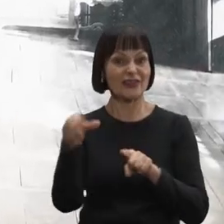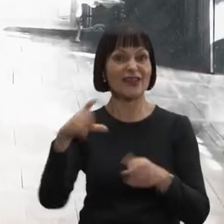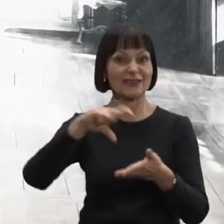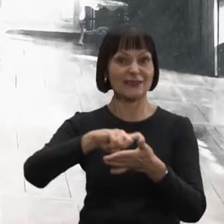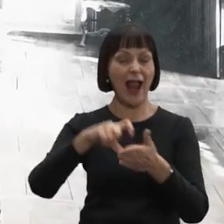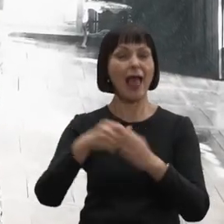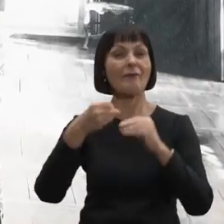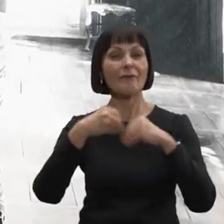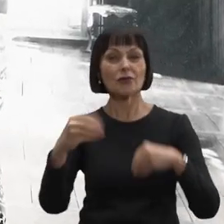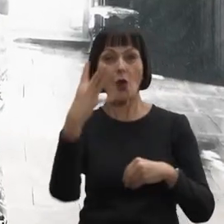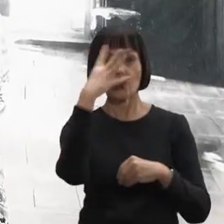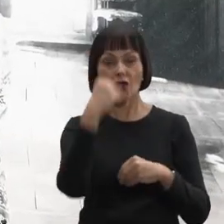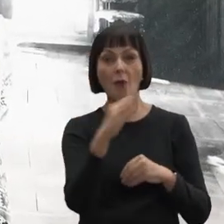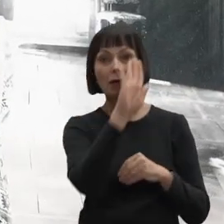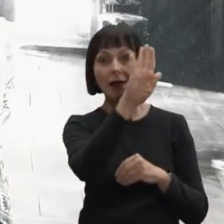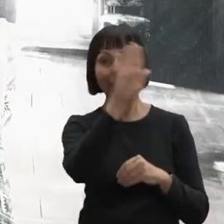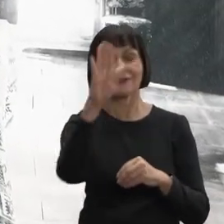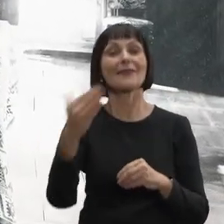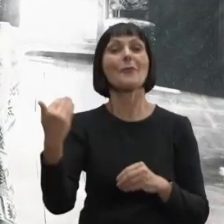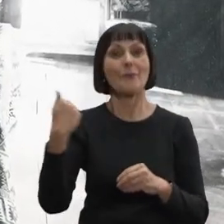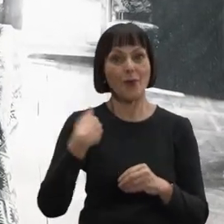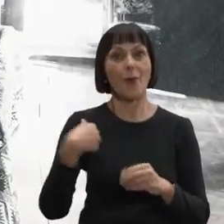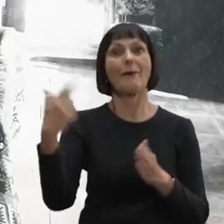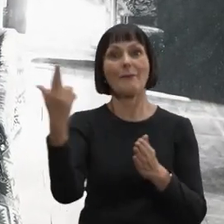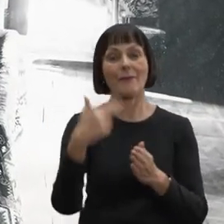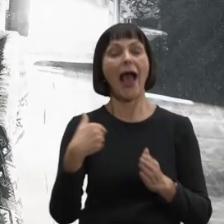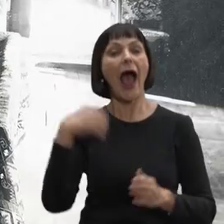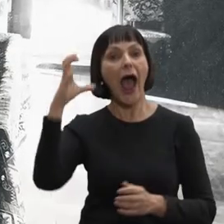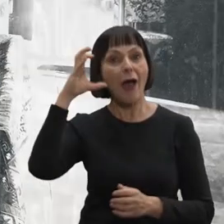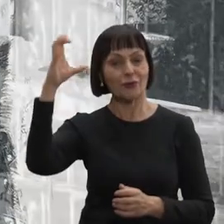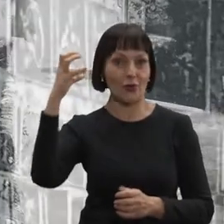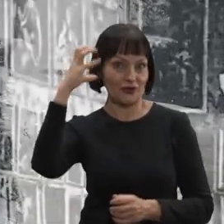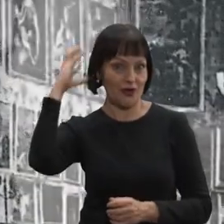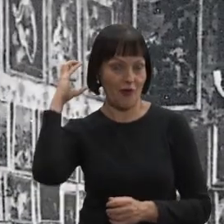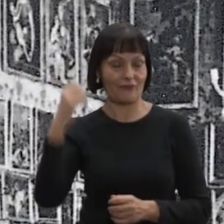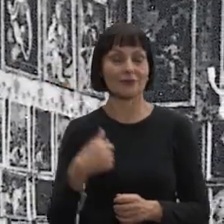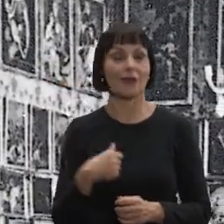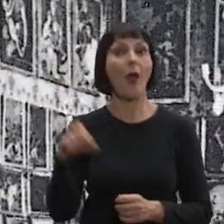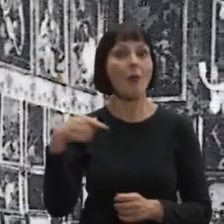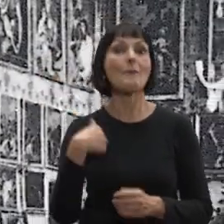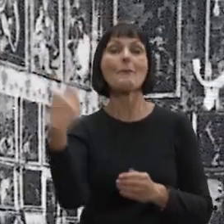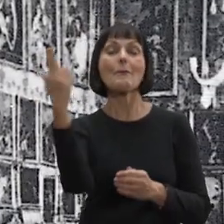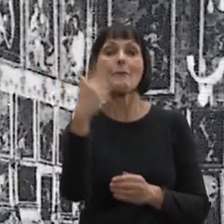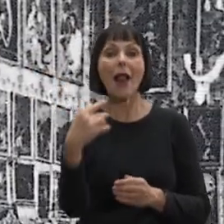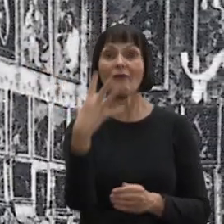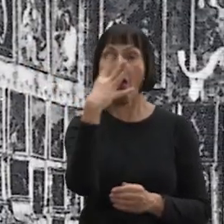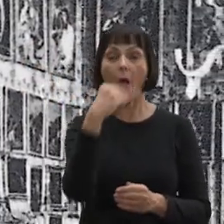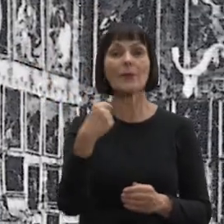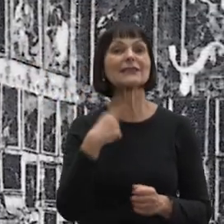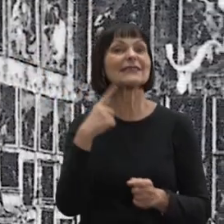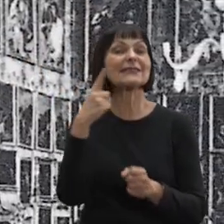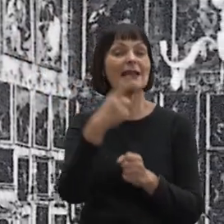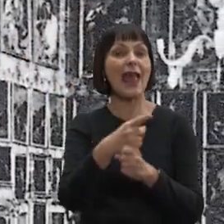sali większość obrazów tam się znajdujących była właśnie autorstwa Czechowicza. Czechowicz zarówno malował obrazy na